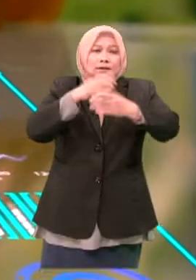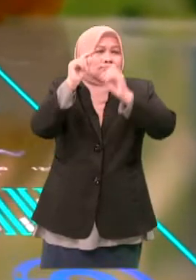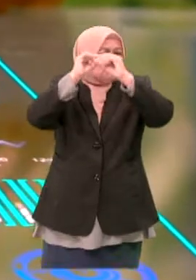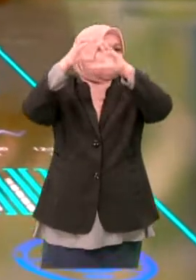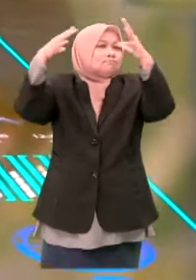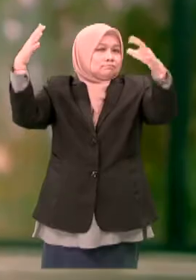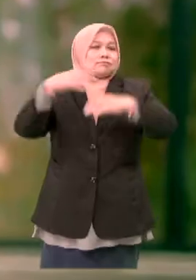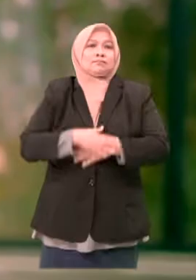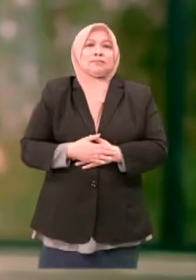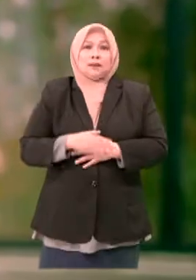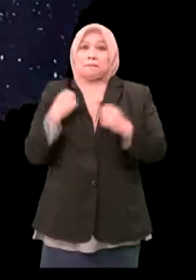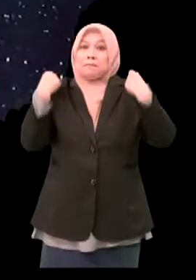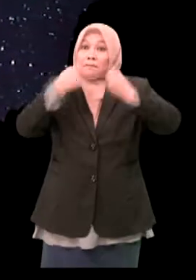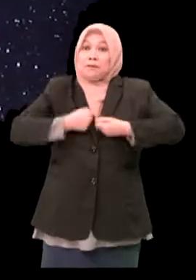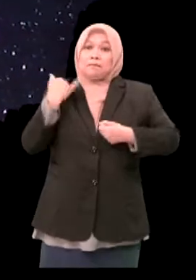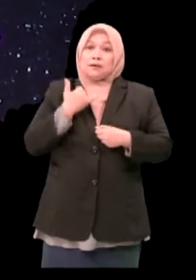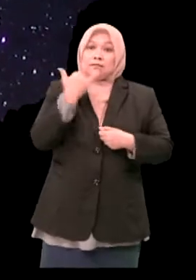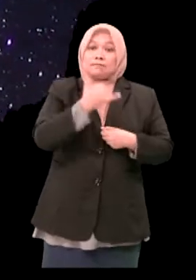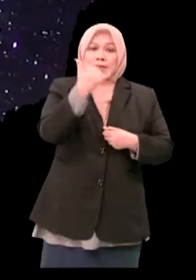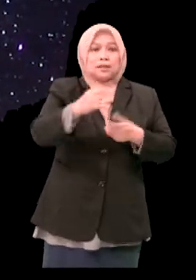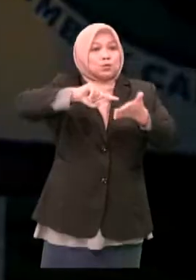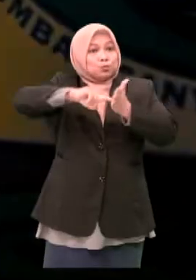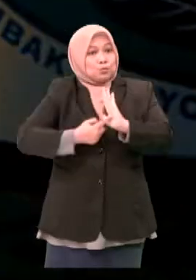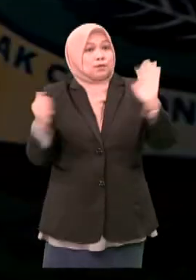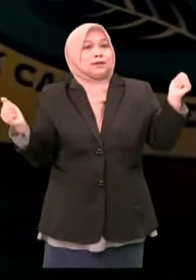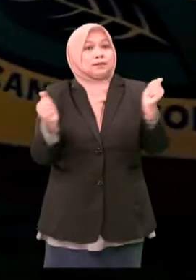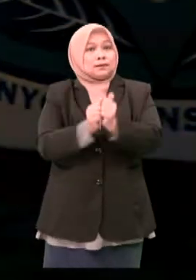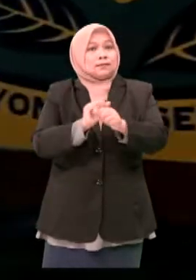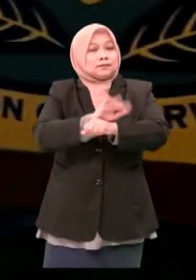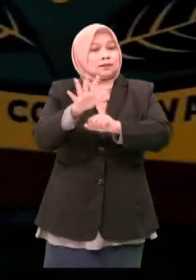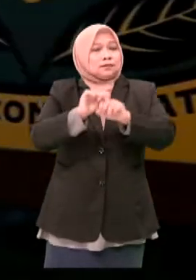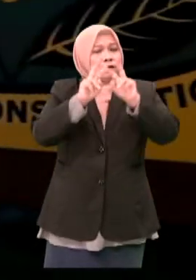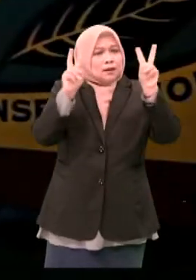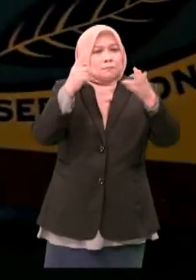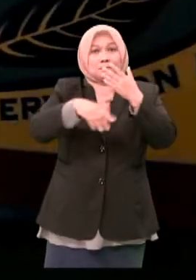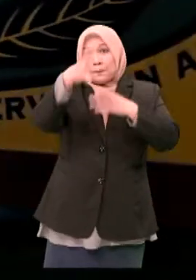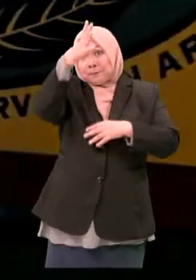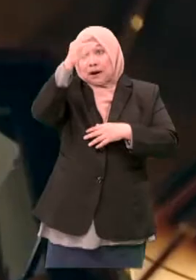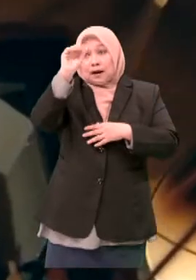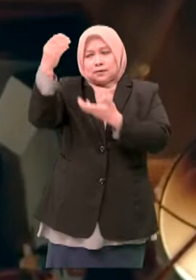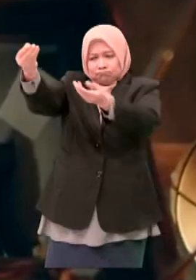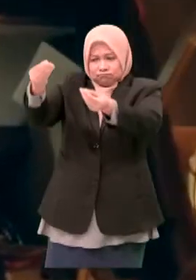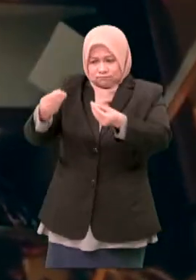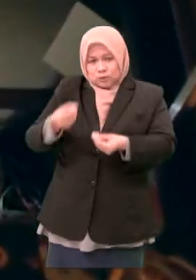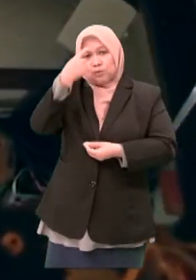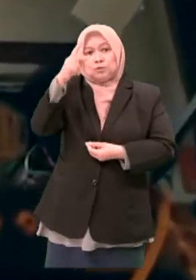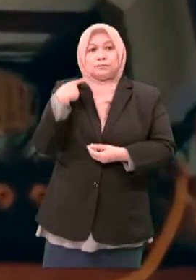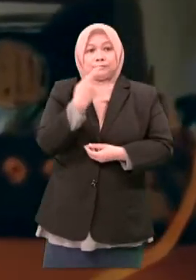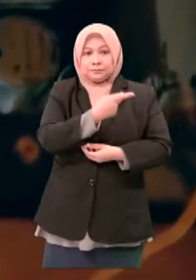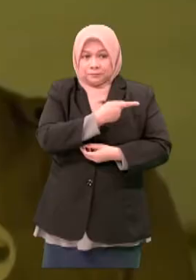imajinasi. Pengembaraan ini bermula dengan pesan Noah, bapa Adam kepadanya.